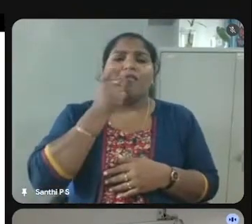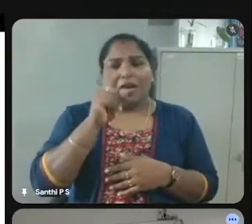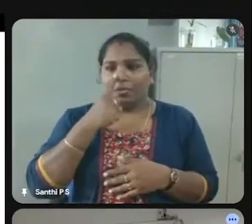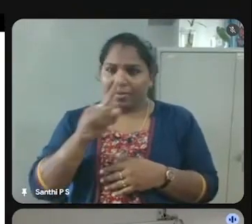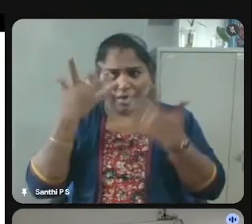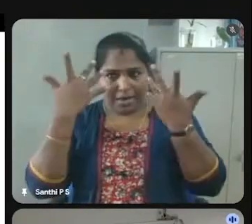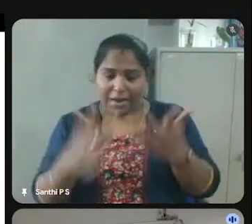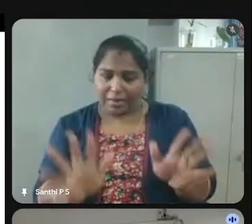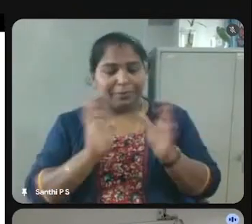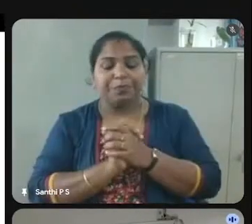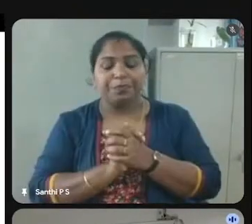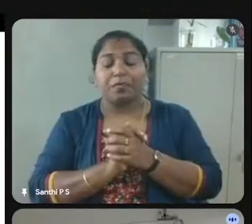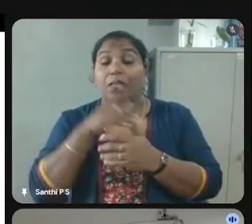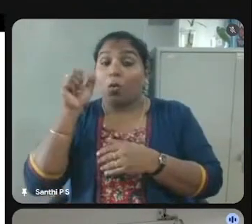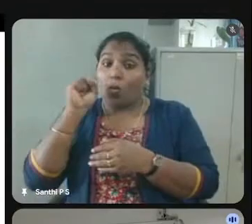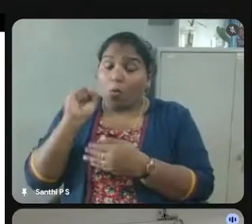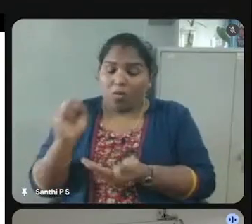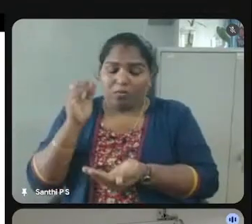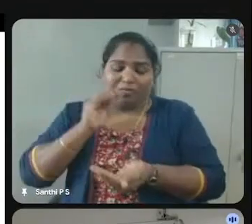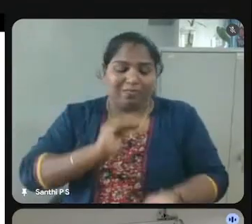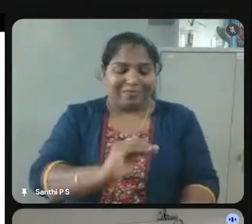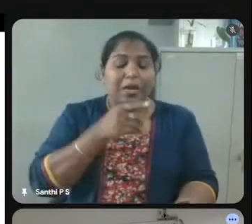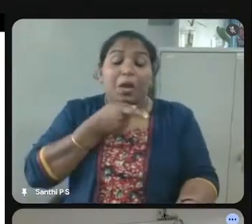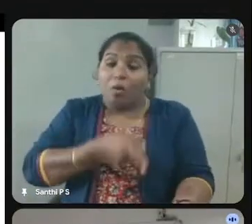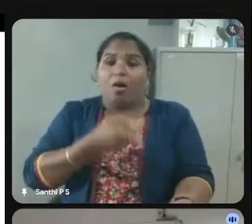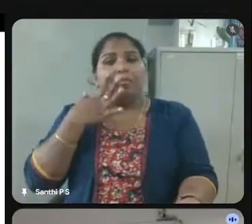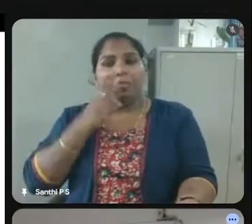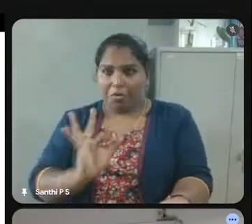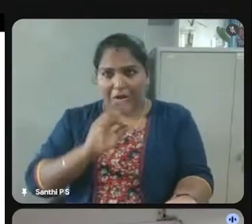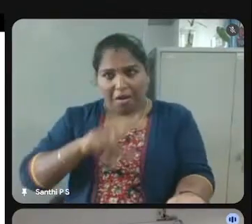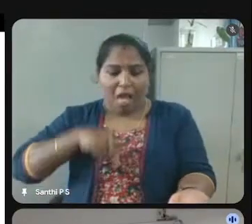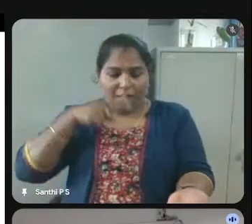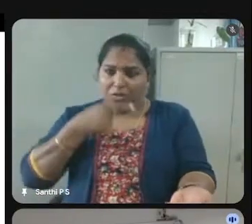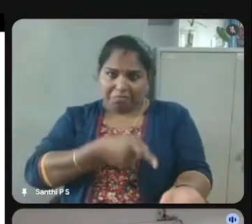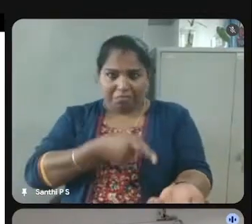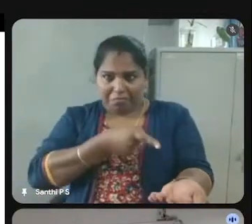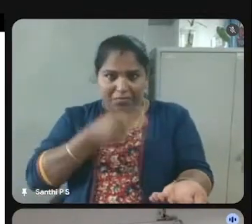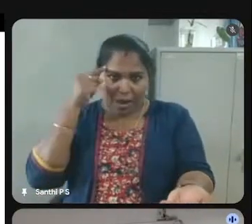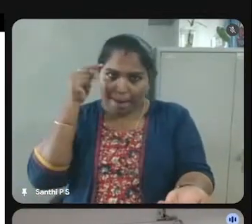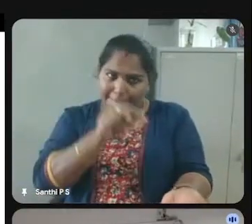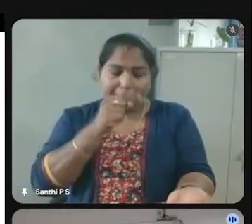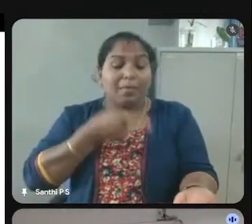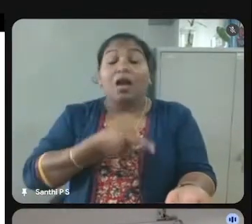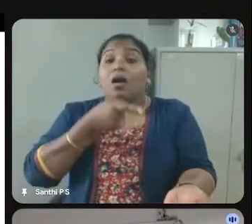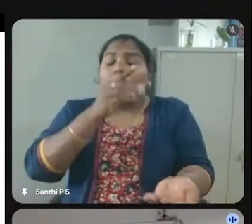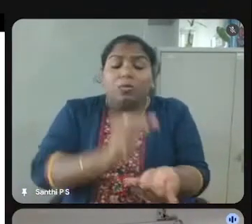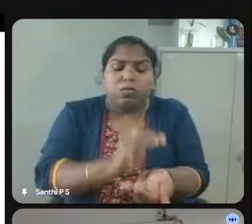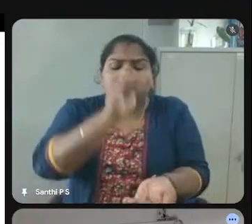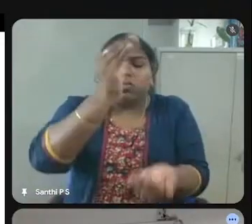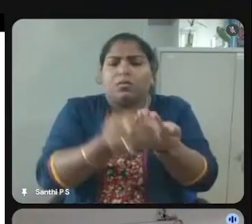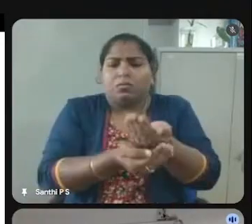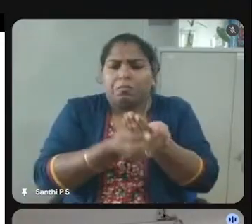നോക്കുമ്പോൾ നമ്മുടെ കുഞ്ഞിന്റെ കാര്യം, കുഞ്ഞാണ് നമ്മുടെ പ്രയോറിറ്റി. അപ്പോ കുട്ടിയെ പരിചരിക്കുക, അല്ലെങ്കിൽ